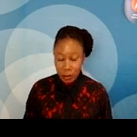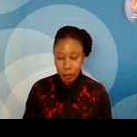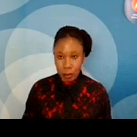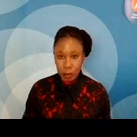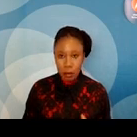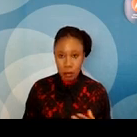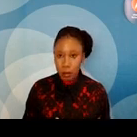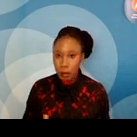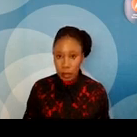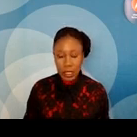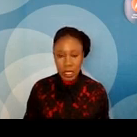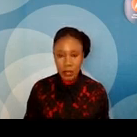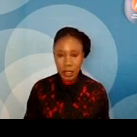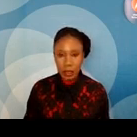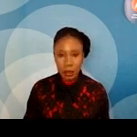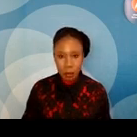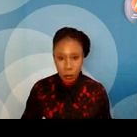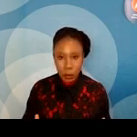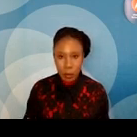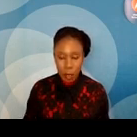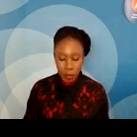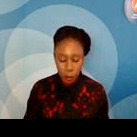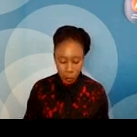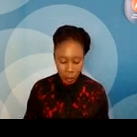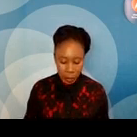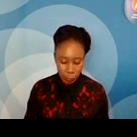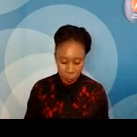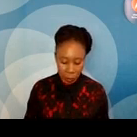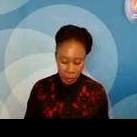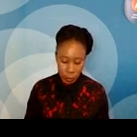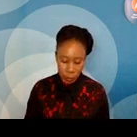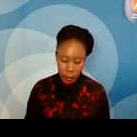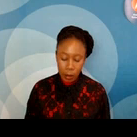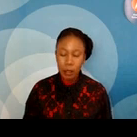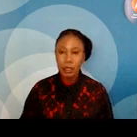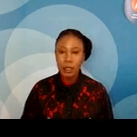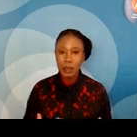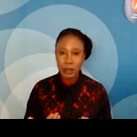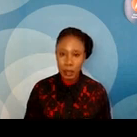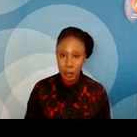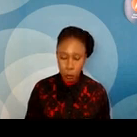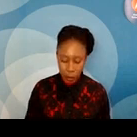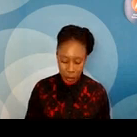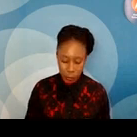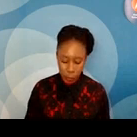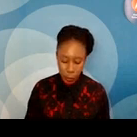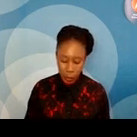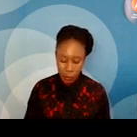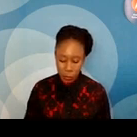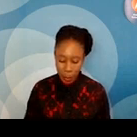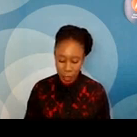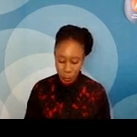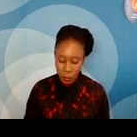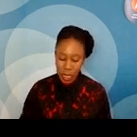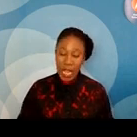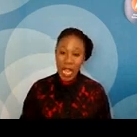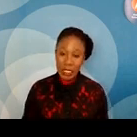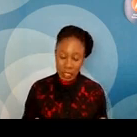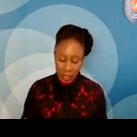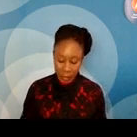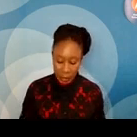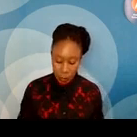Och den här, det ser vi att vi behöver jobba aktivt med att kunna sätta in åtgärder för att främja